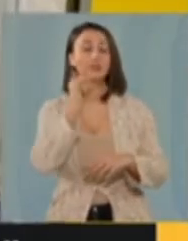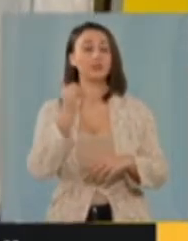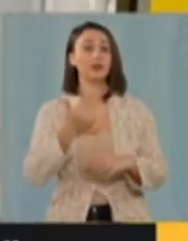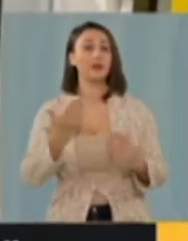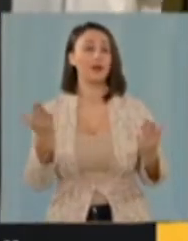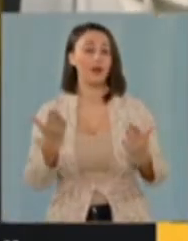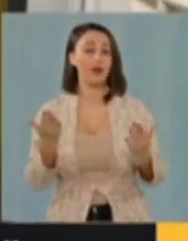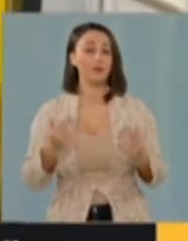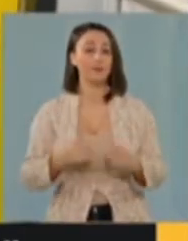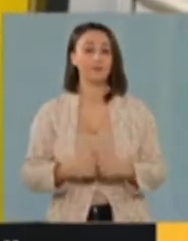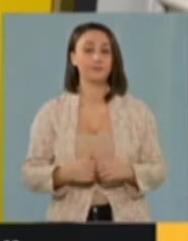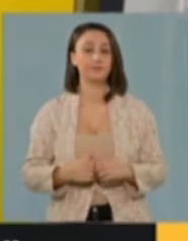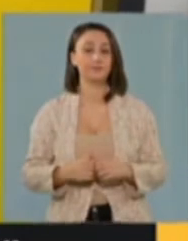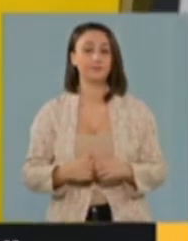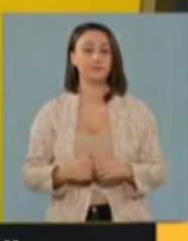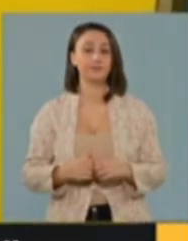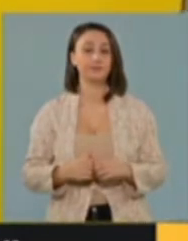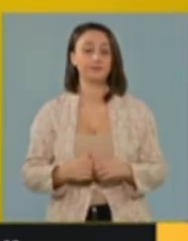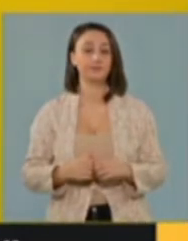care